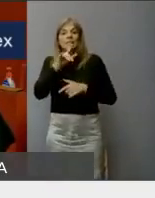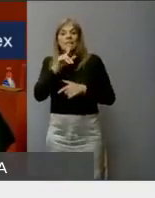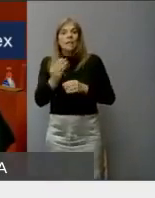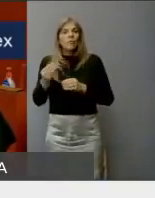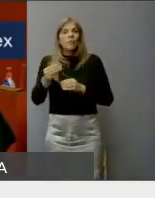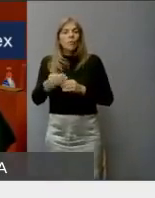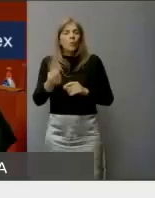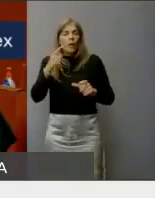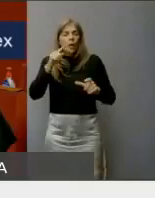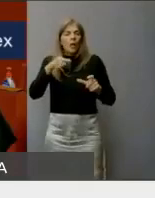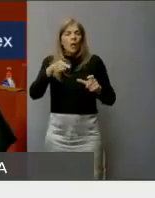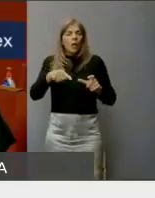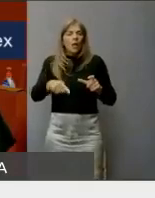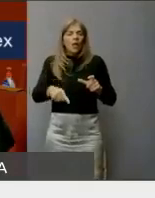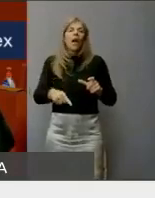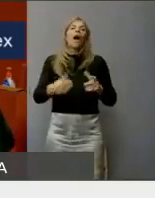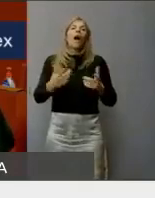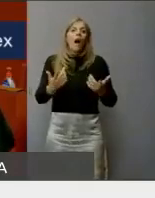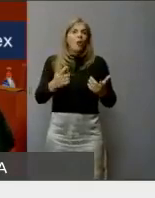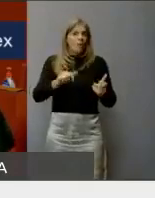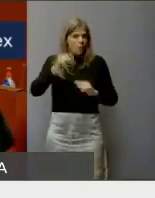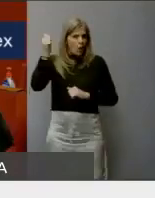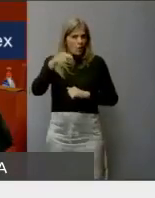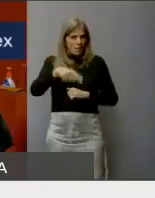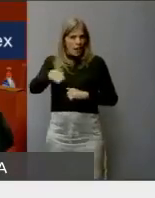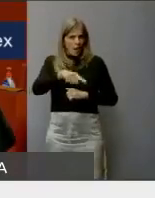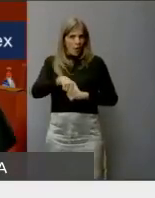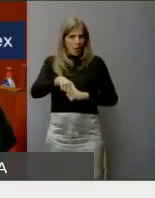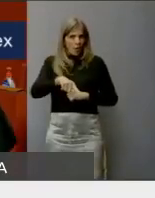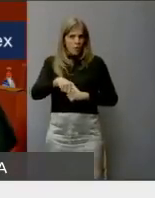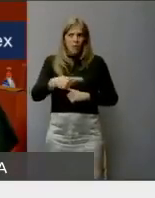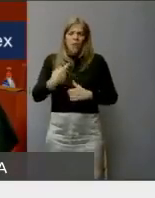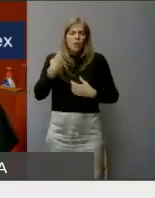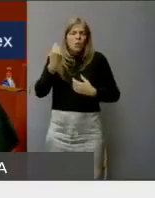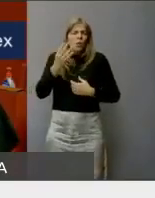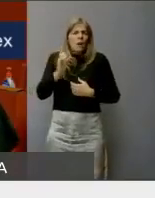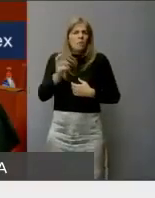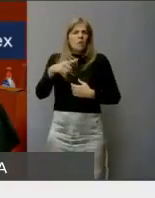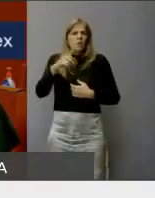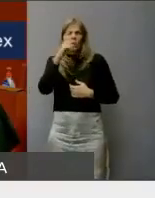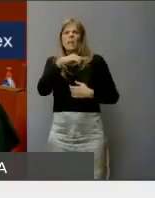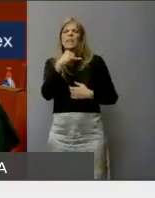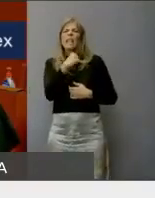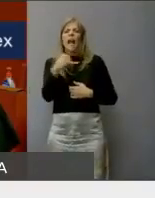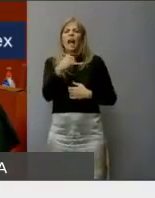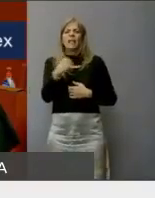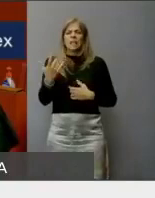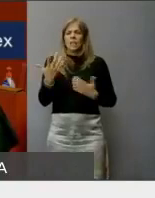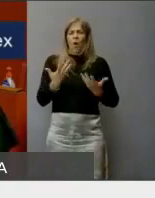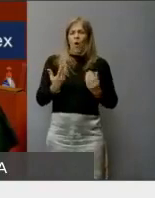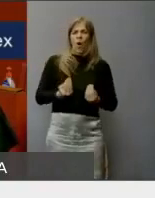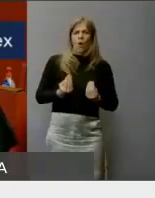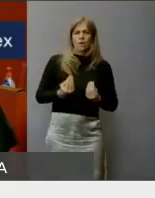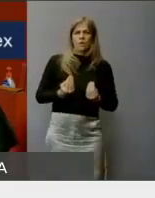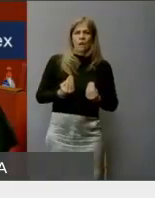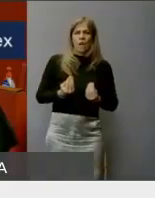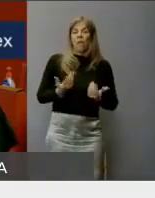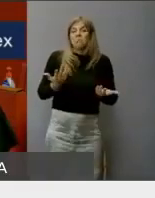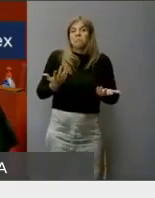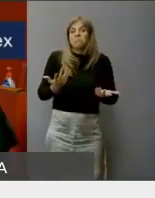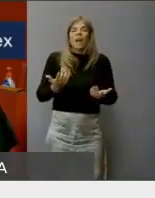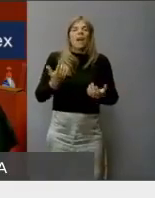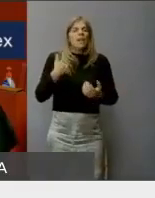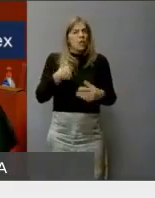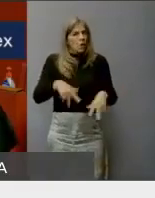io veramente non riesco a capire cosa ci può essere di male in una proposta del genere perché ribadisco io